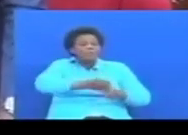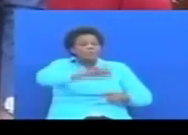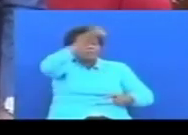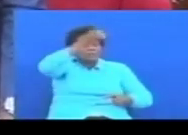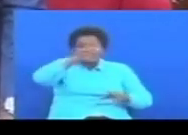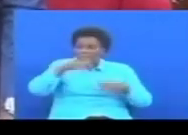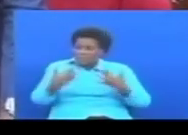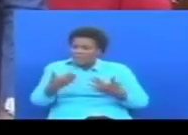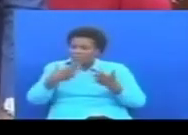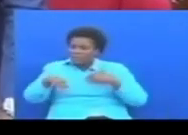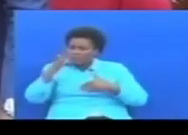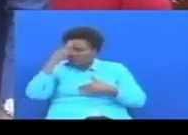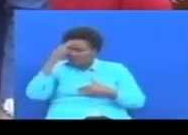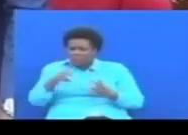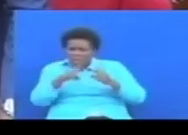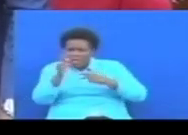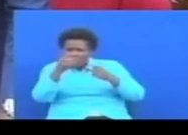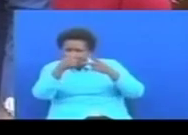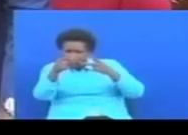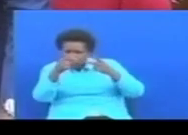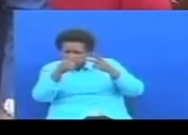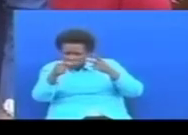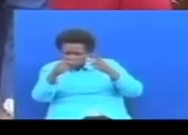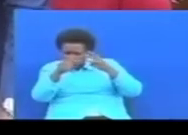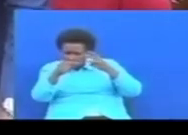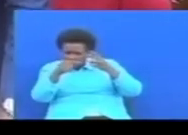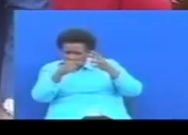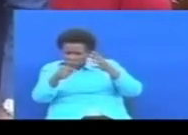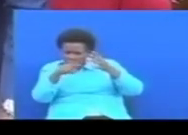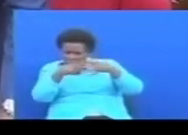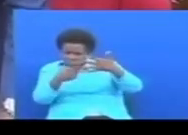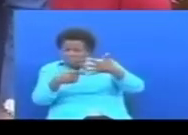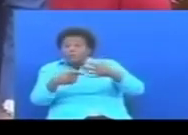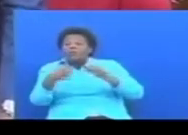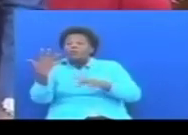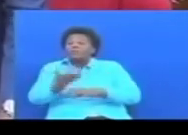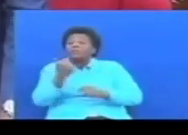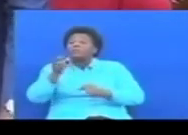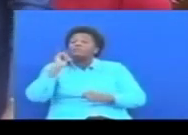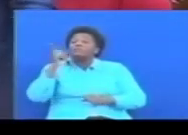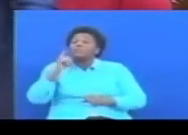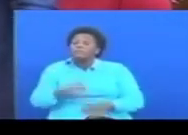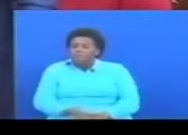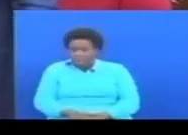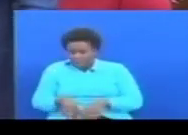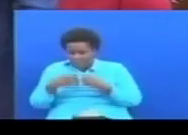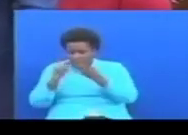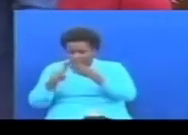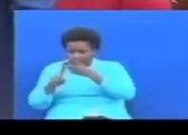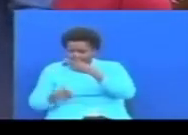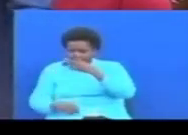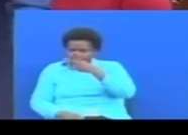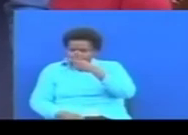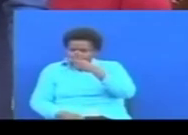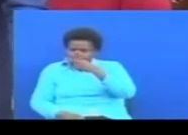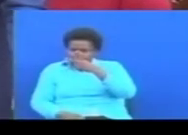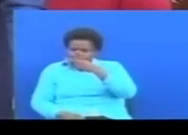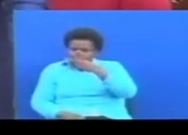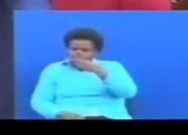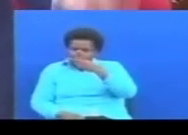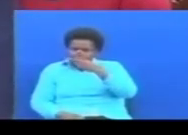Muhenda, Tindiga, Vidunda, Ulelingombe, Kilangali na Munisagala wataweza kupata umeme? Swali namba mbili, kwa kuwa kuna maeneo